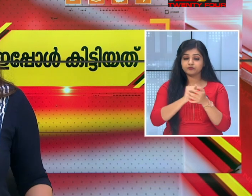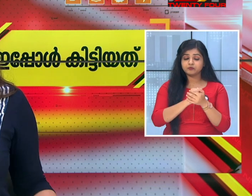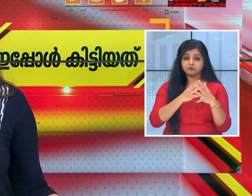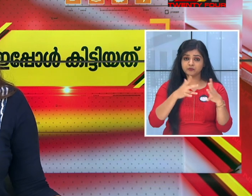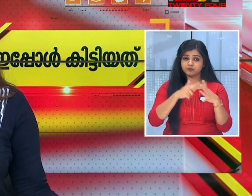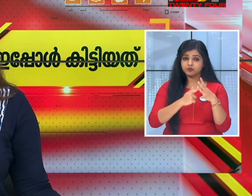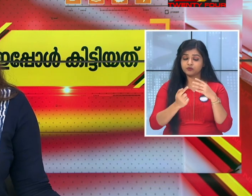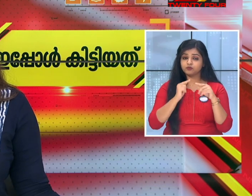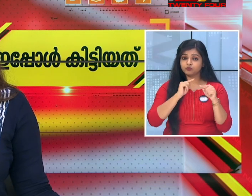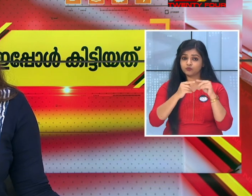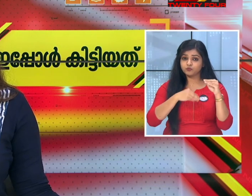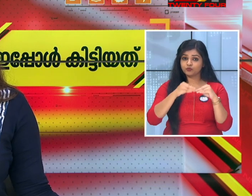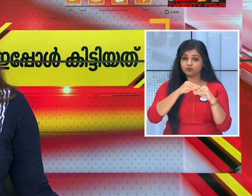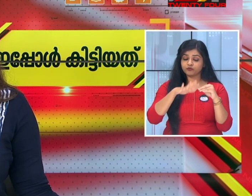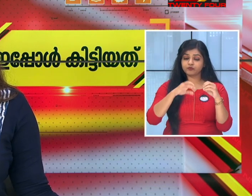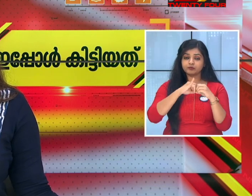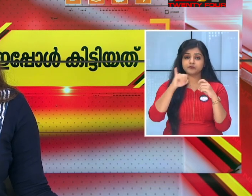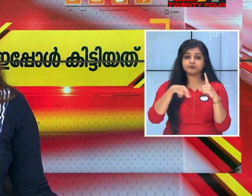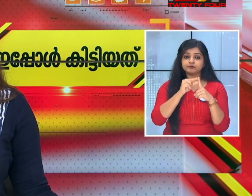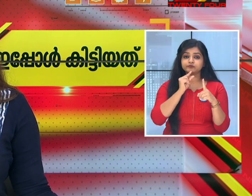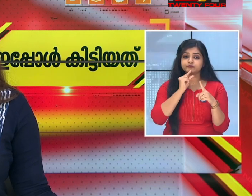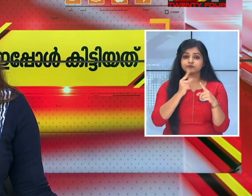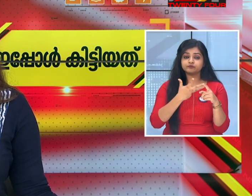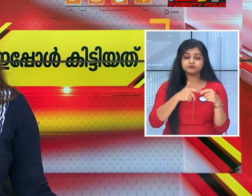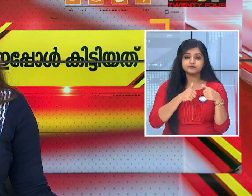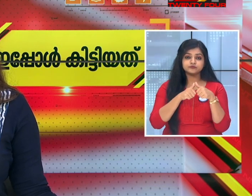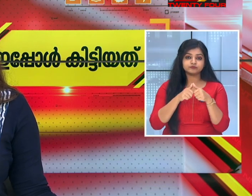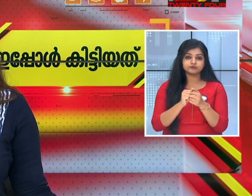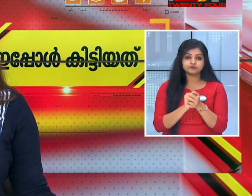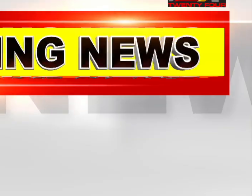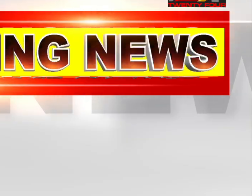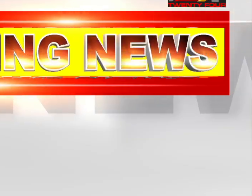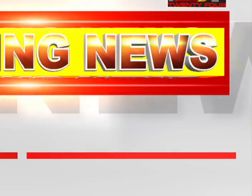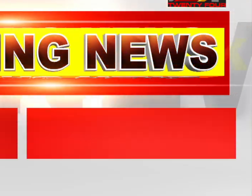വെല്ലുവിളിയാണോ? എന്താണ് BJPയുടെ നിലപാട്?